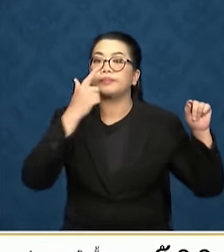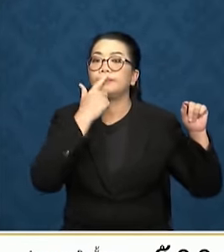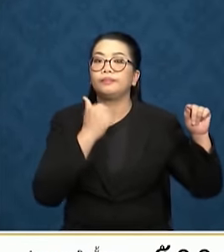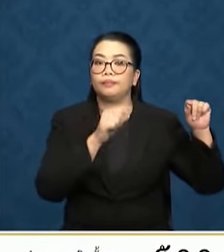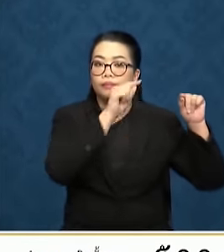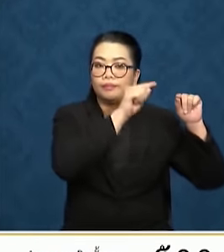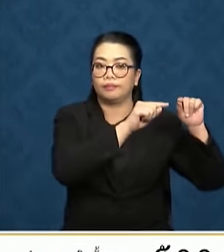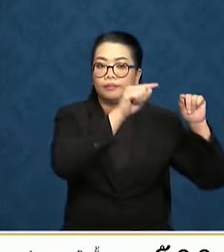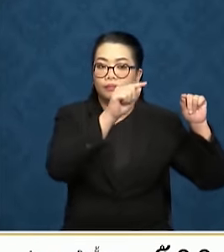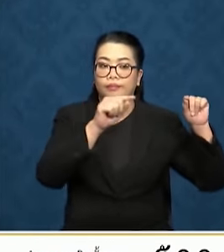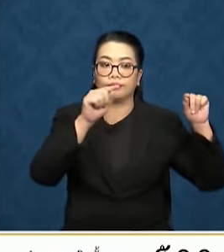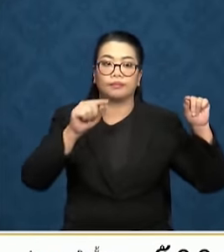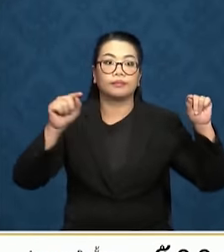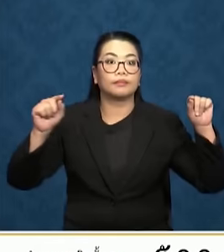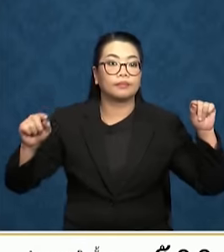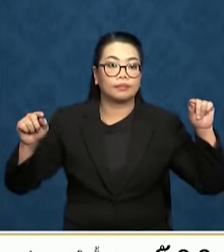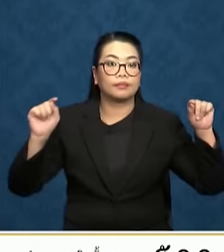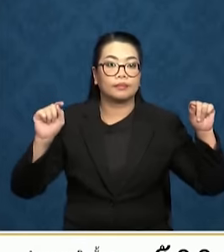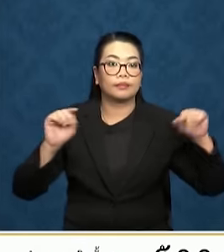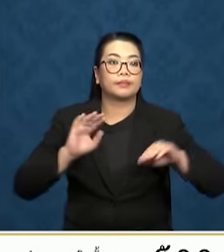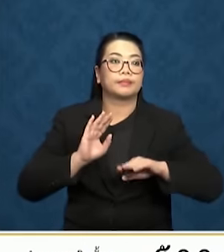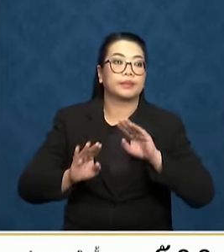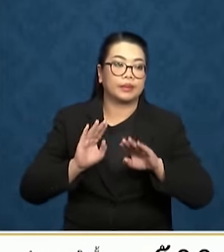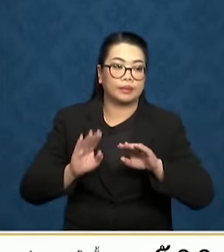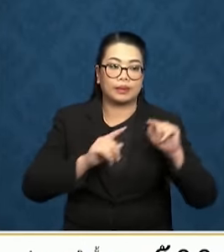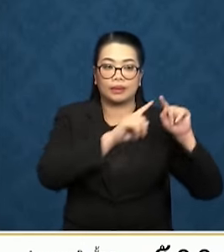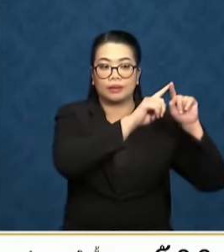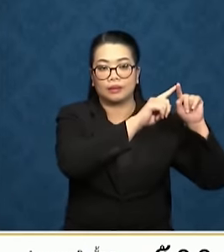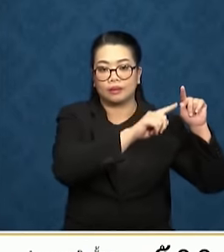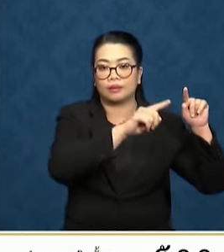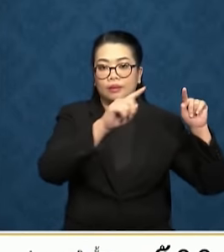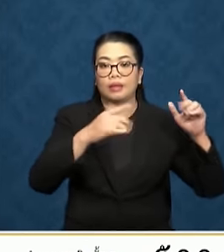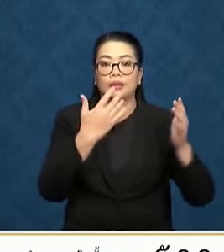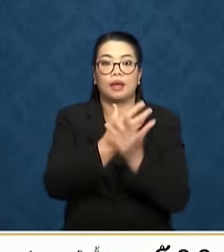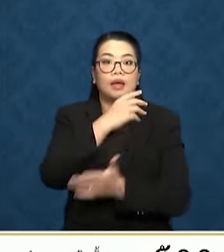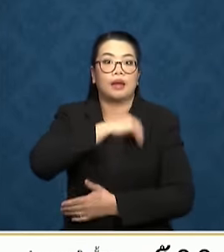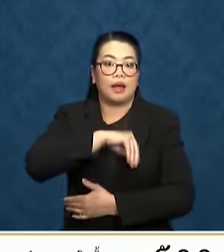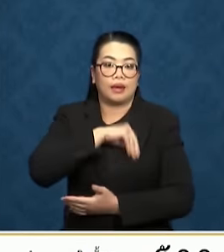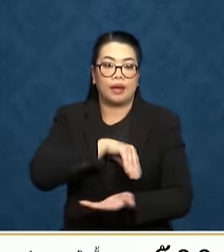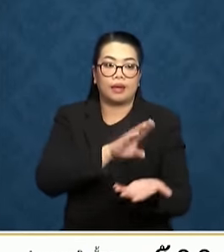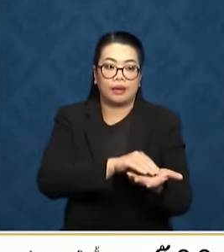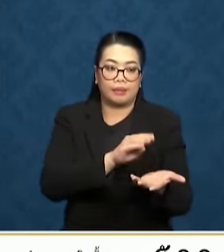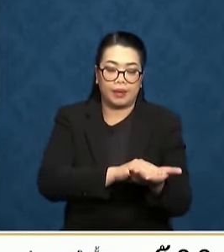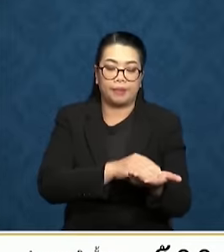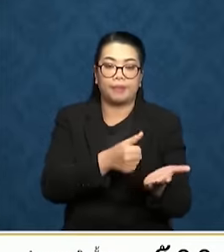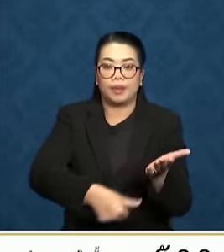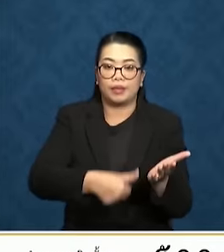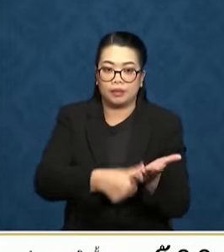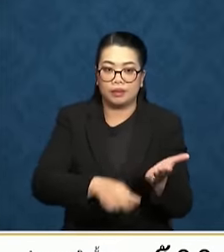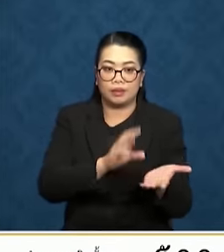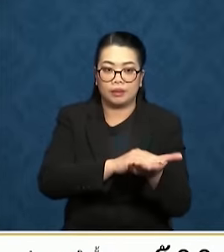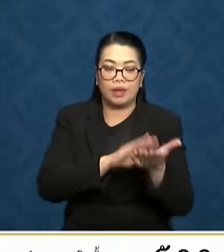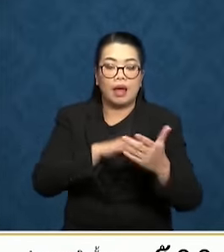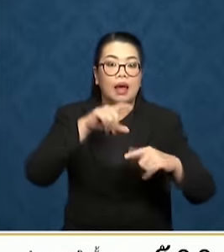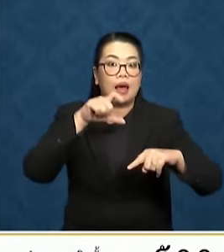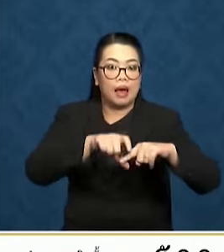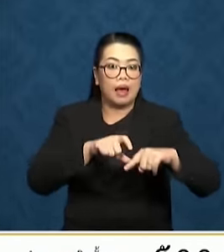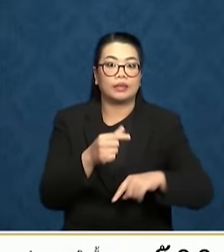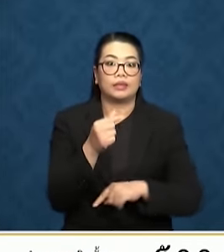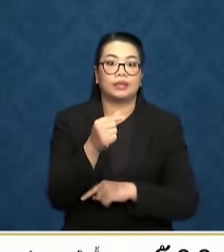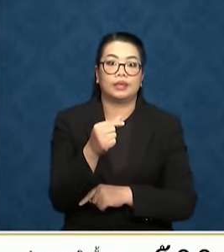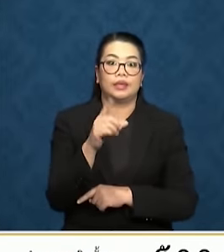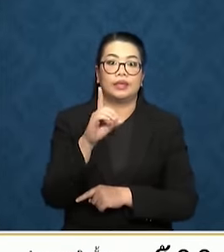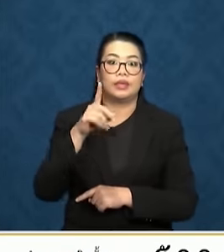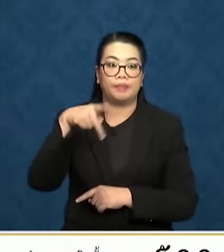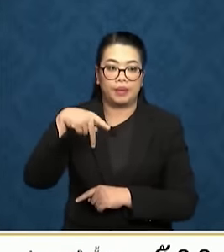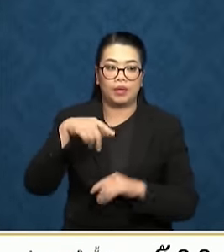เห็นได้ครับว่าเปรียบเทียบนะครับจากรายได้ในการจัดเก็บเนี่ยเอาหารด้วย GDPเนี่ยมัน